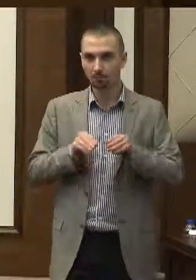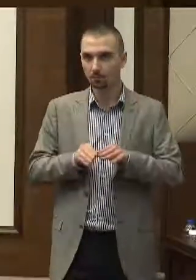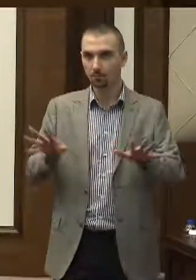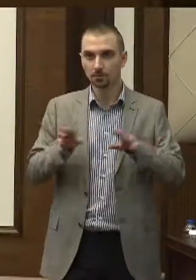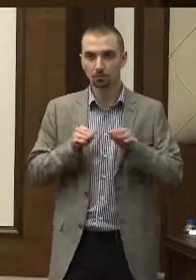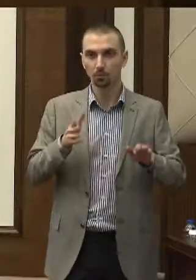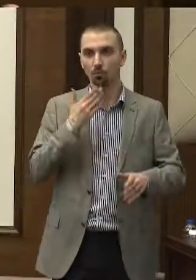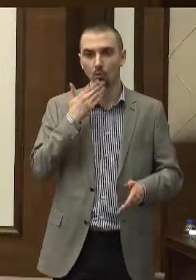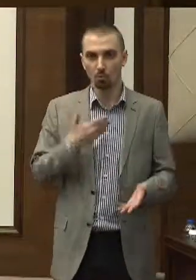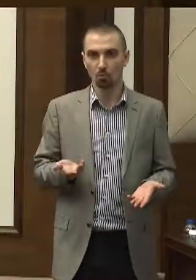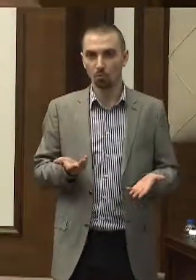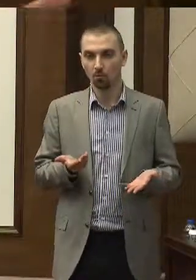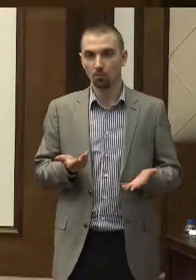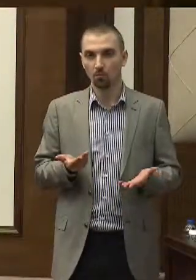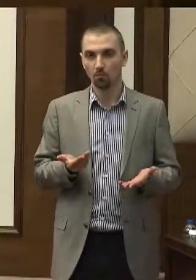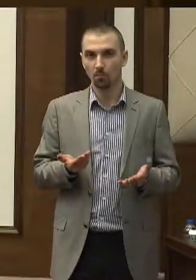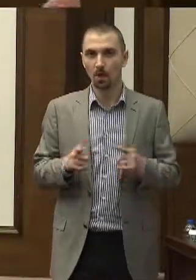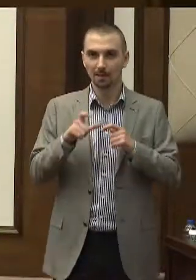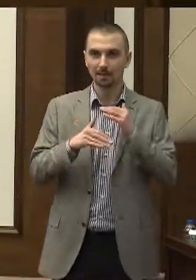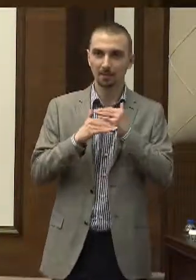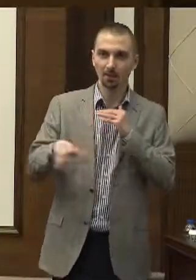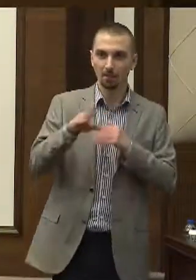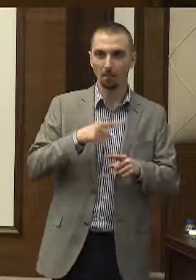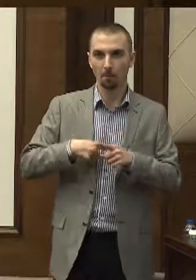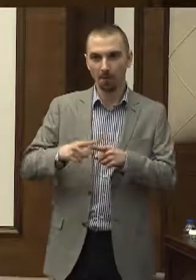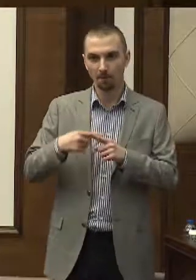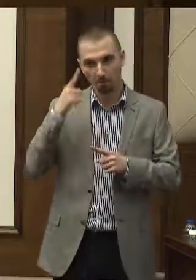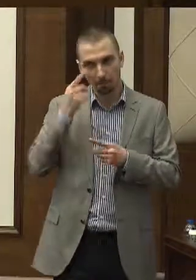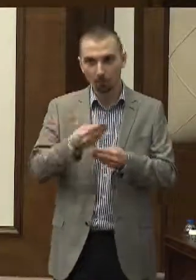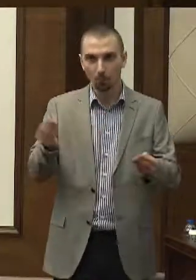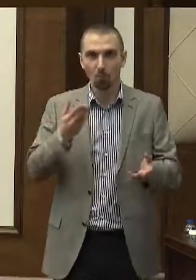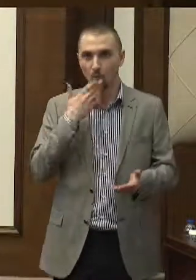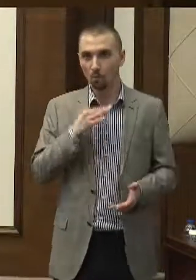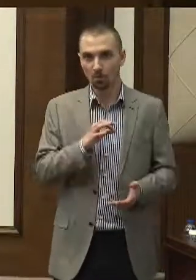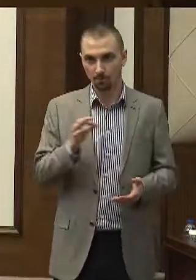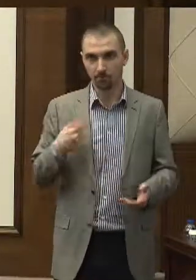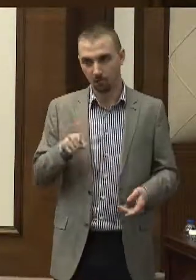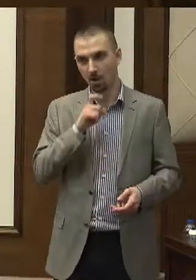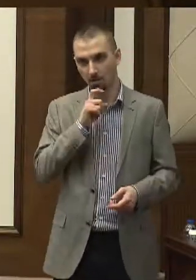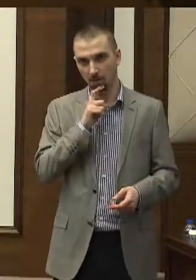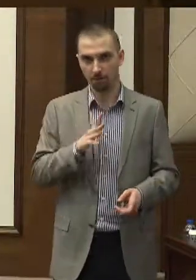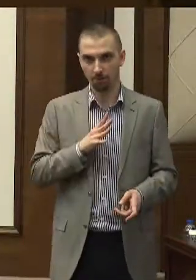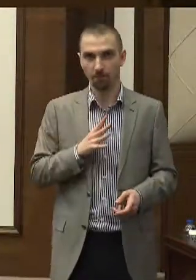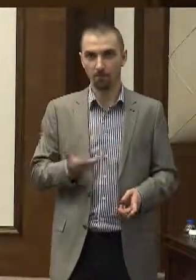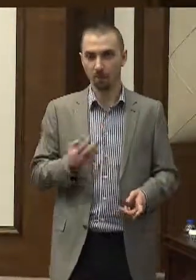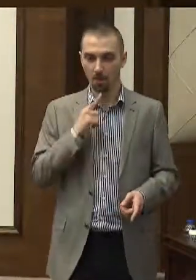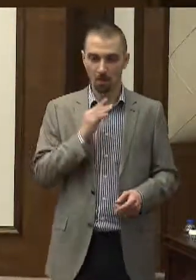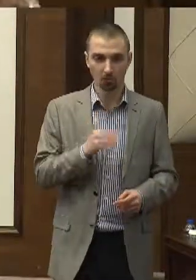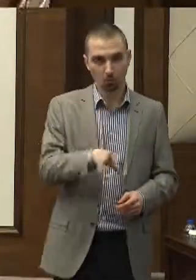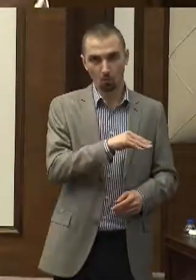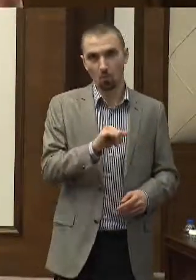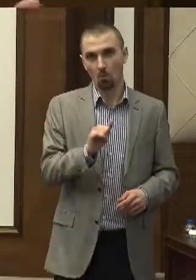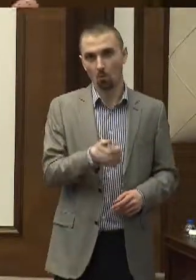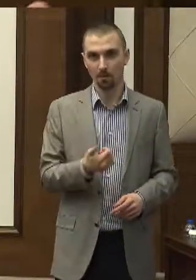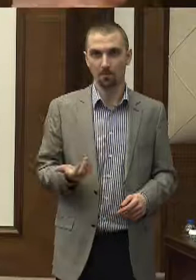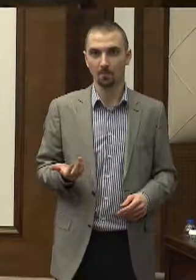Niye bunları biz halkımıza daha çok paylaşmıyoruz? Ben de kendimi tenkit ediyorum. Madem bu çekmecenin gençleri bunlar, madem